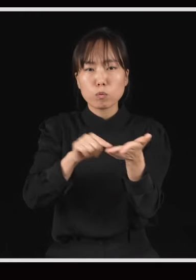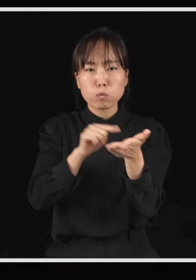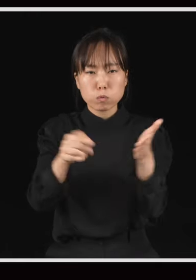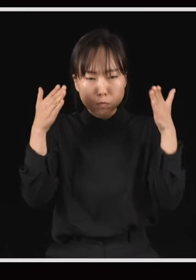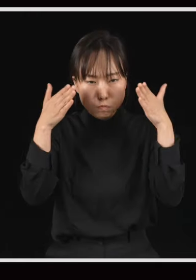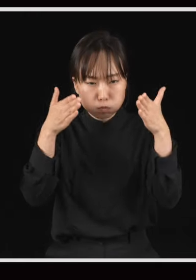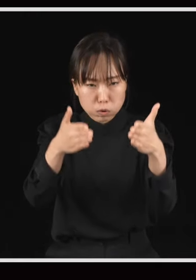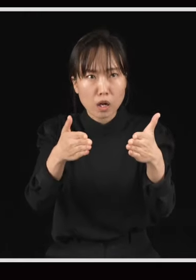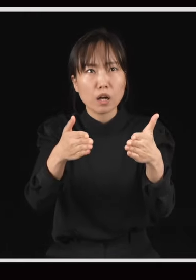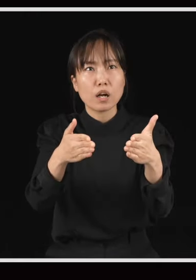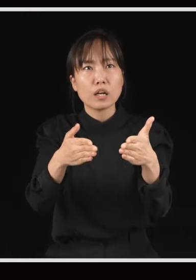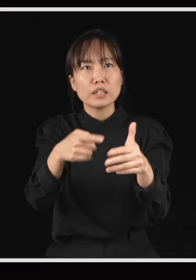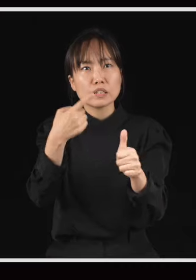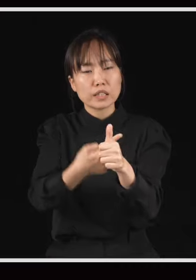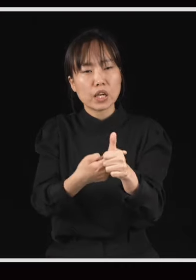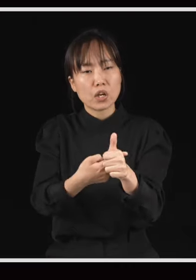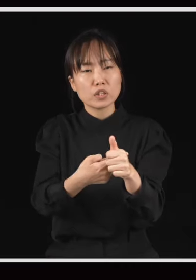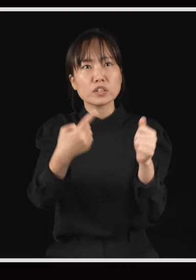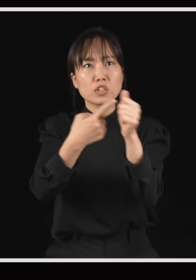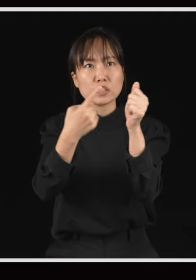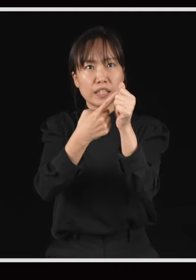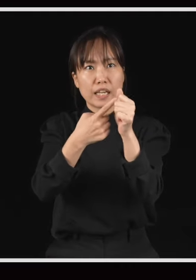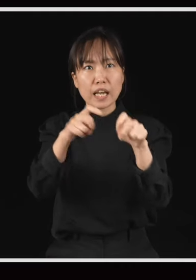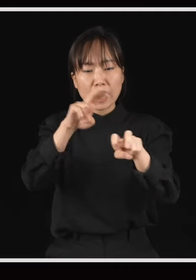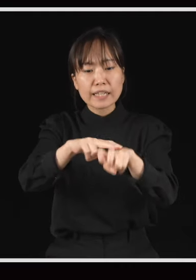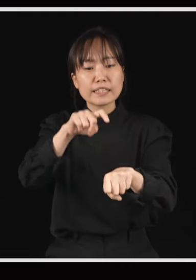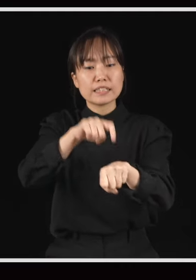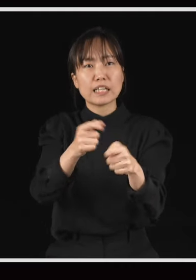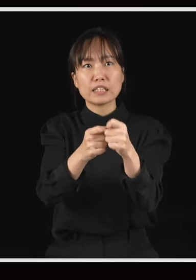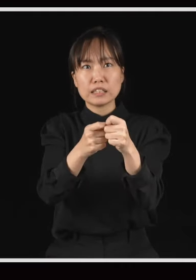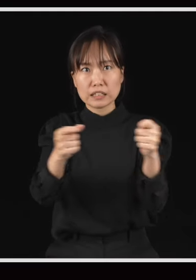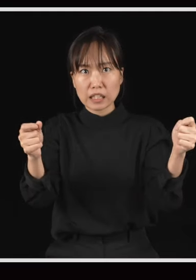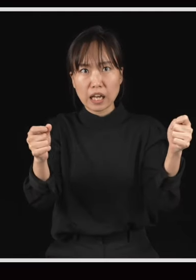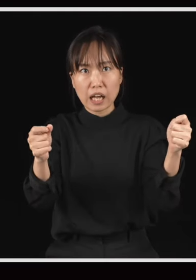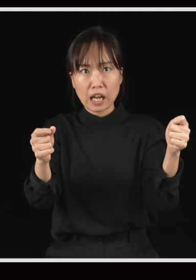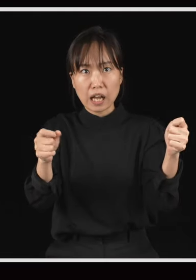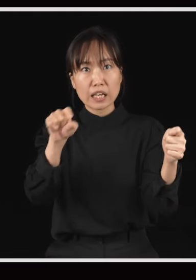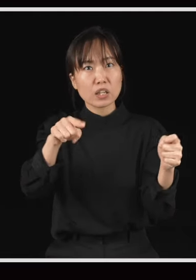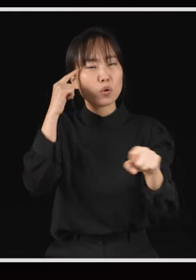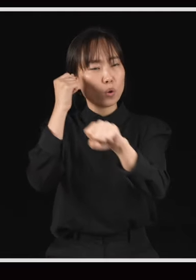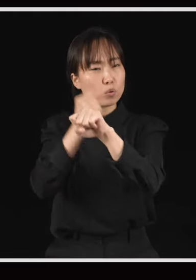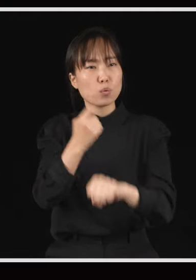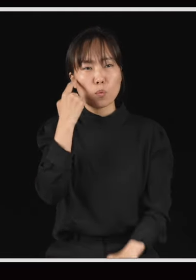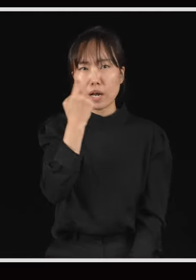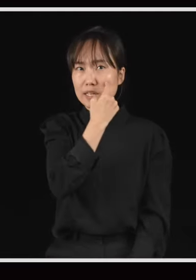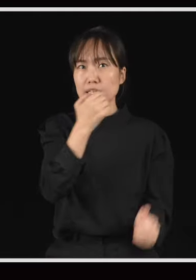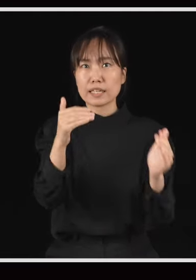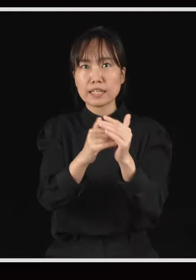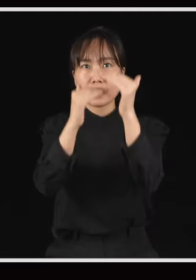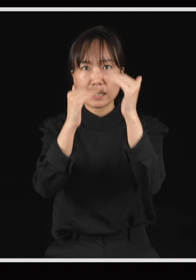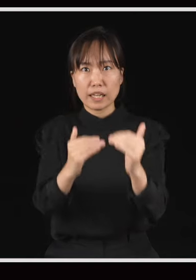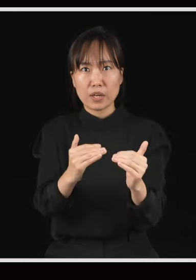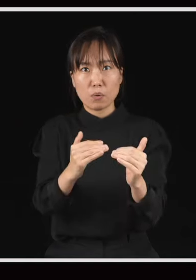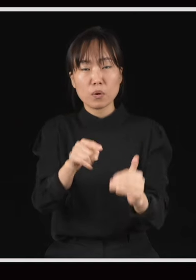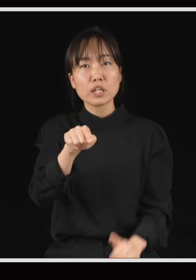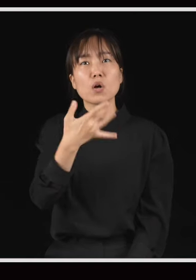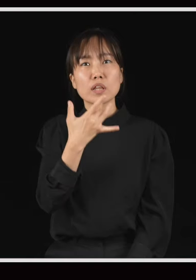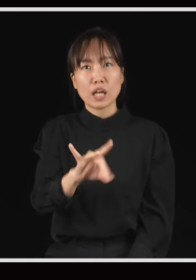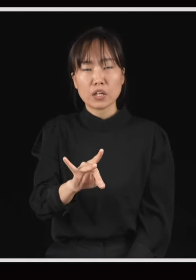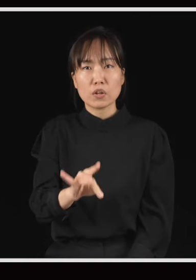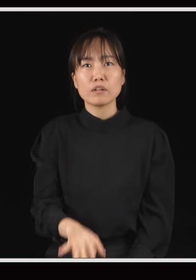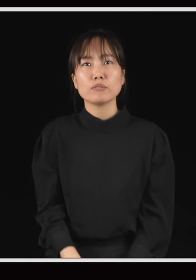스마트폰 사용이 증가되면 카우치 포테이토라고 해서 의자에 앉아 있는 시간이 늘어납니다. 이거는 이제 확실한 게 알려진 거고요.